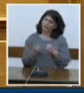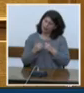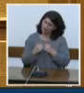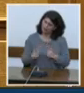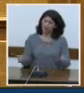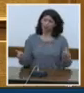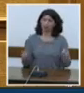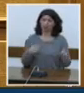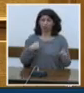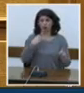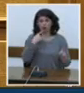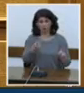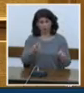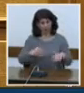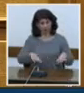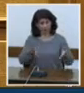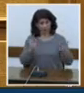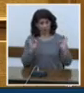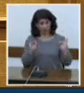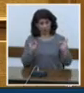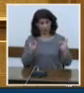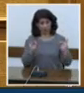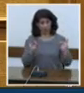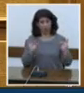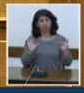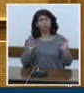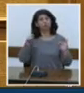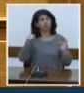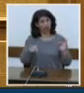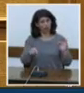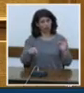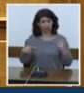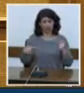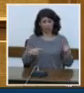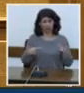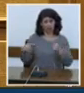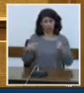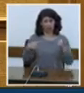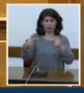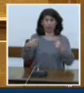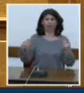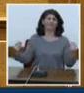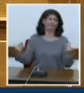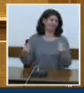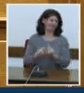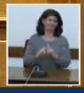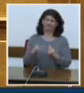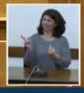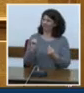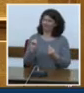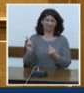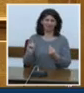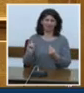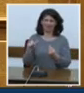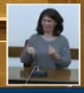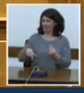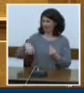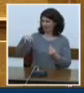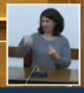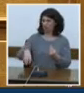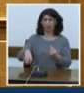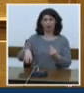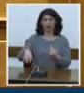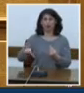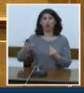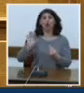Είπα άλλωστε και στην αρχή πως μια τέτοια αντιπαράθεση δεν ταιριάζει ούτε στη συγκυρία,